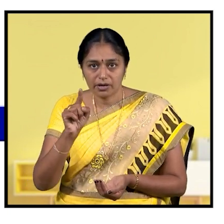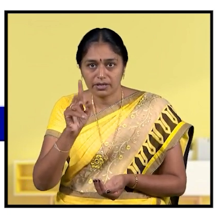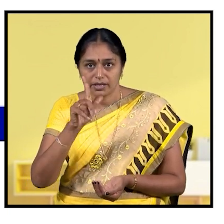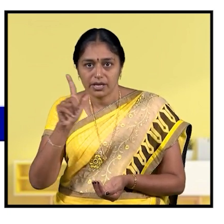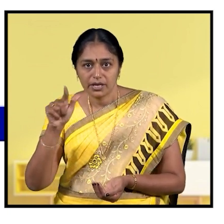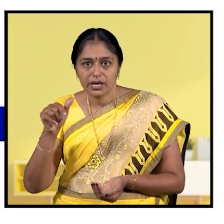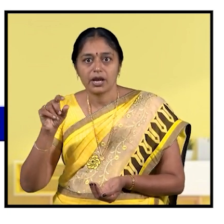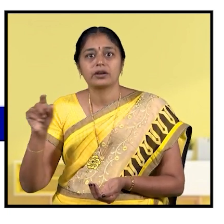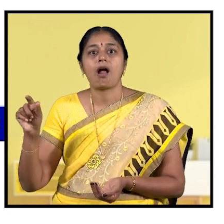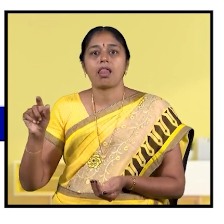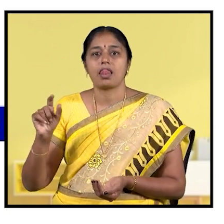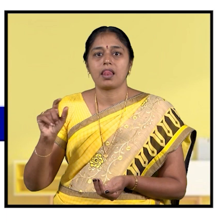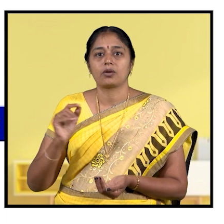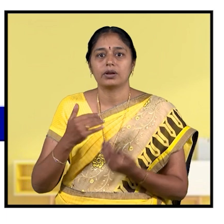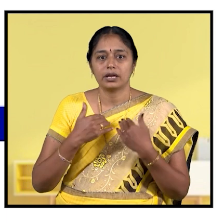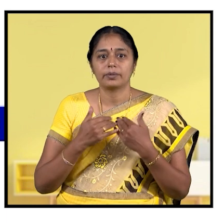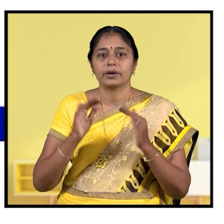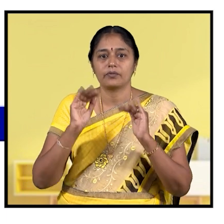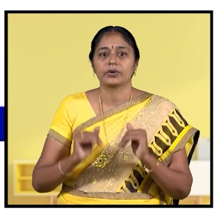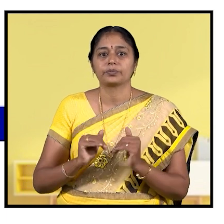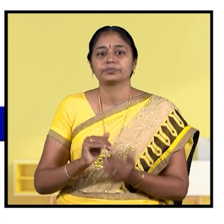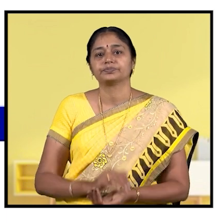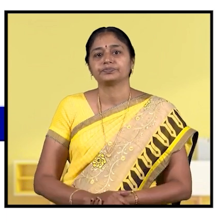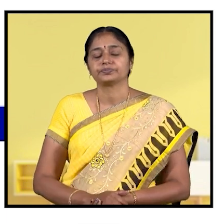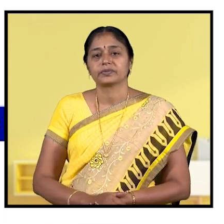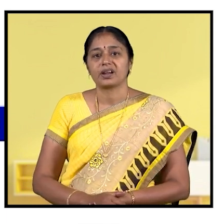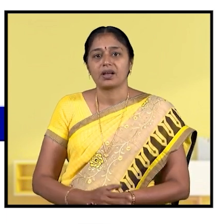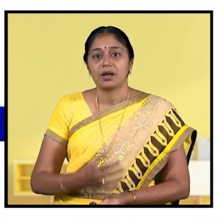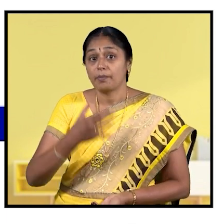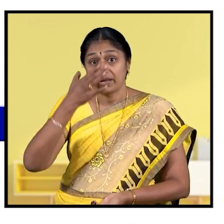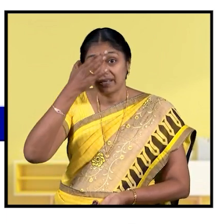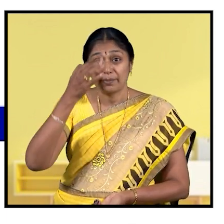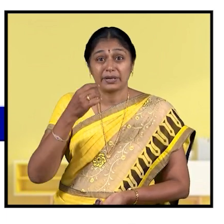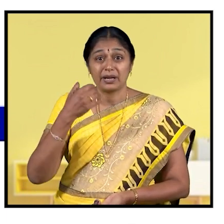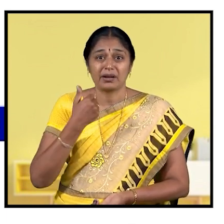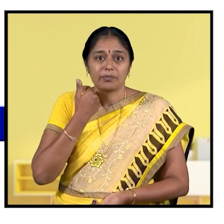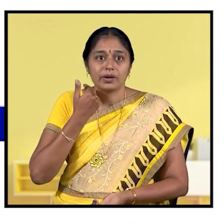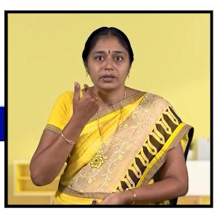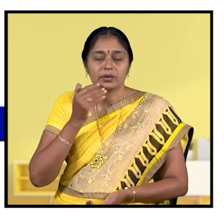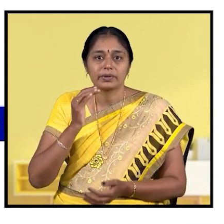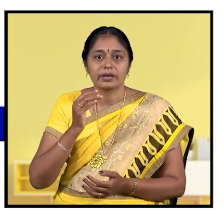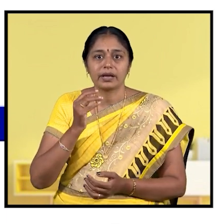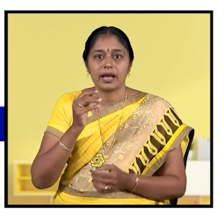அது அடையாட்டும் காலமாக இருக்கிறது. சரி, அந்த நோய் எப்படி பரவுது அப்படின்னு பார்த்தீங்கன்னா பாதிக்கப்பட்ட பறவைகள் அல்லது அவற்றுடைய வாய்,